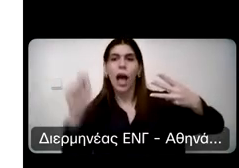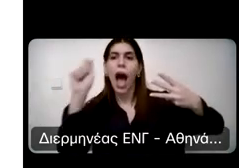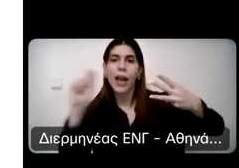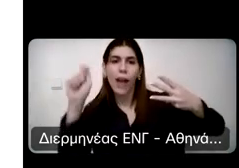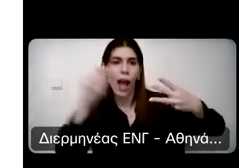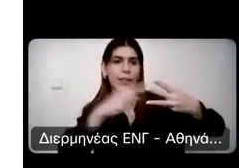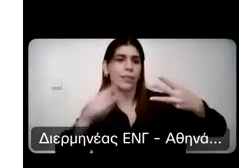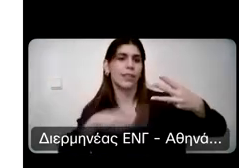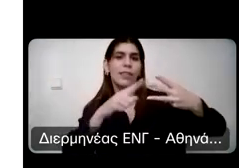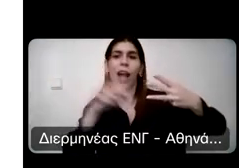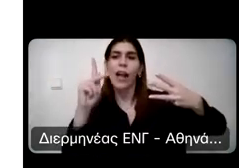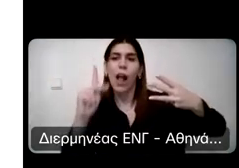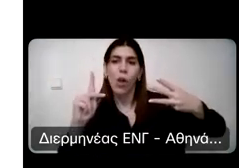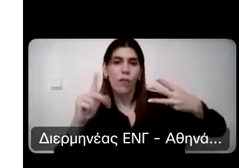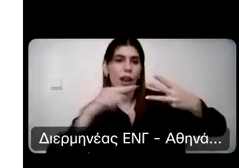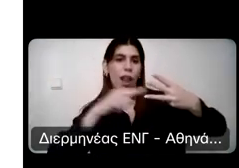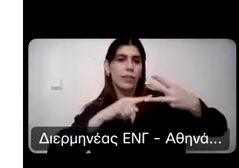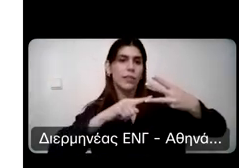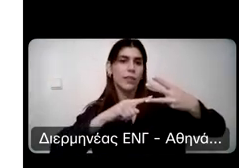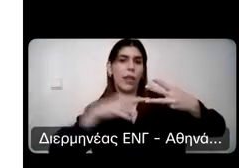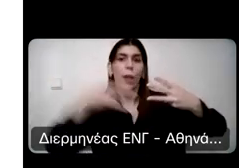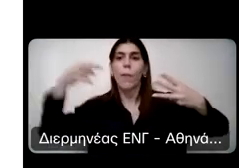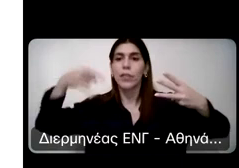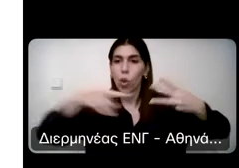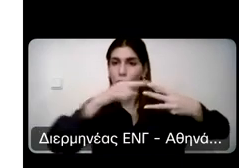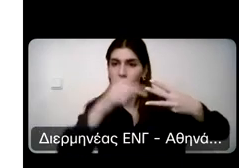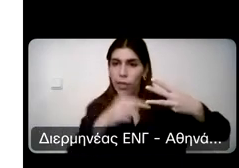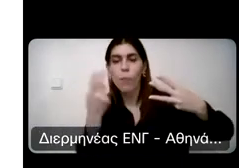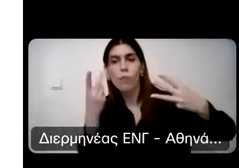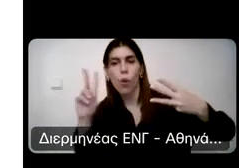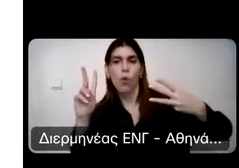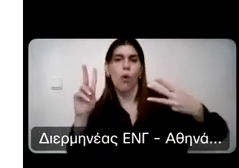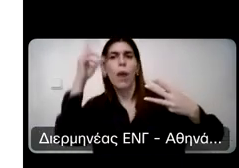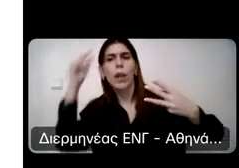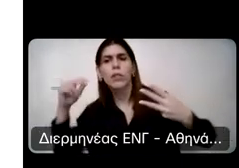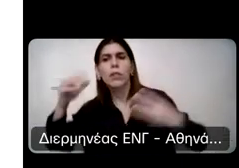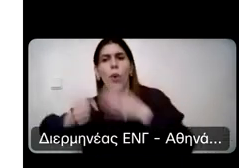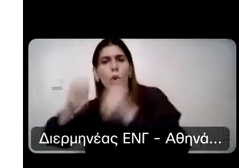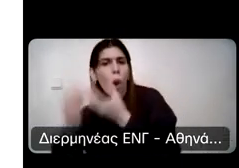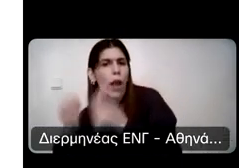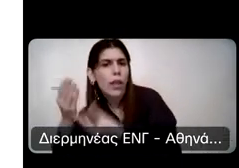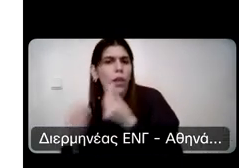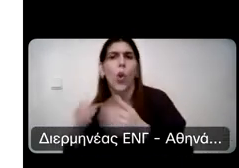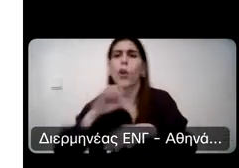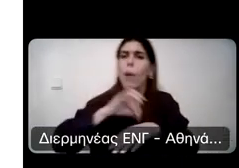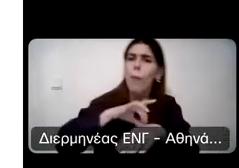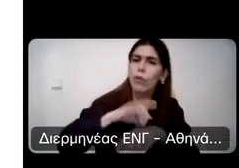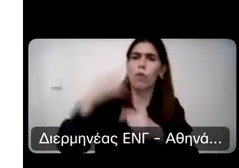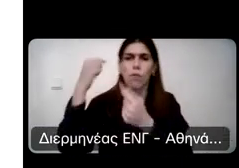Ράνια Καραγάλιου του Πανεπιστήμιο Ιωαννίνων. Το θέμα τους είναι ο ρατσισμός